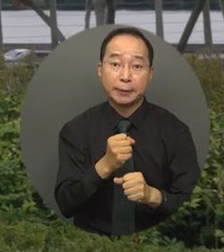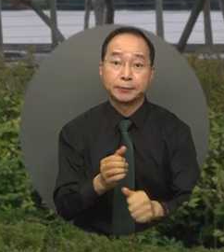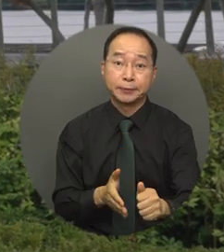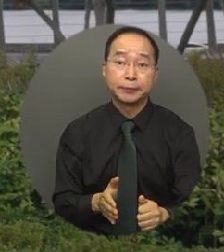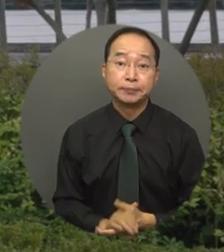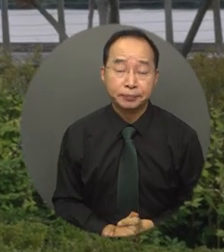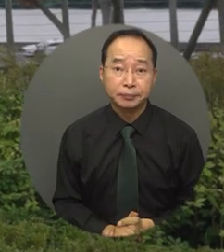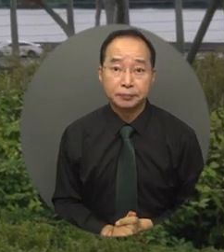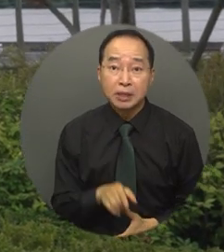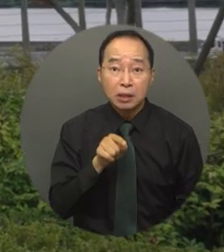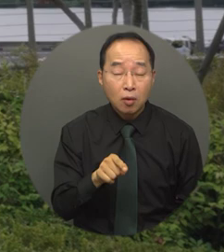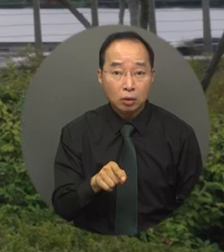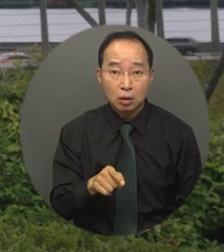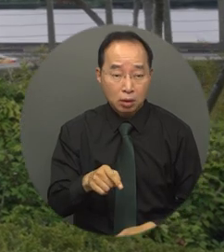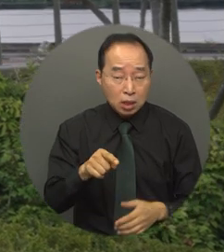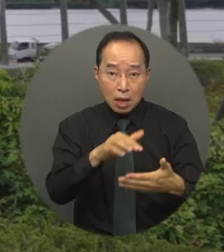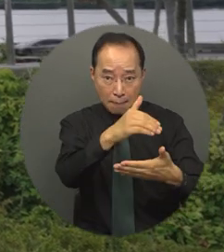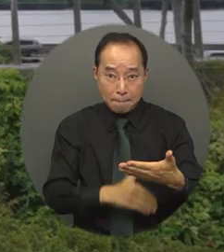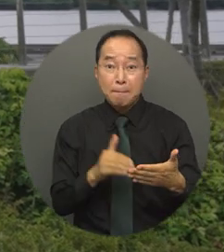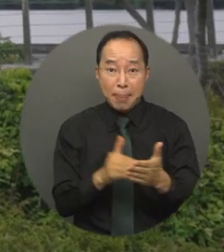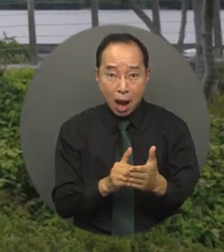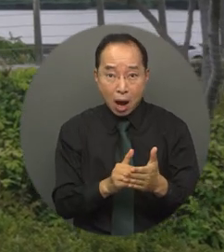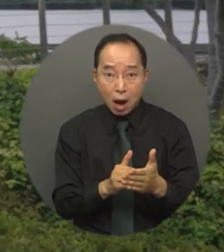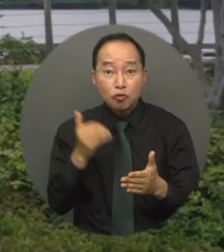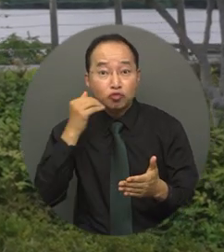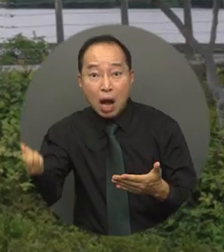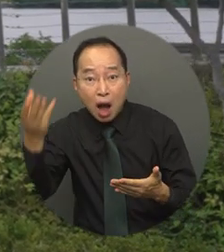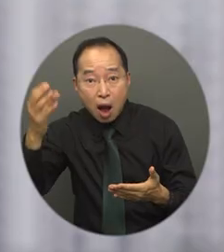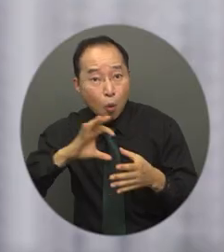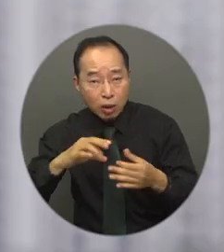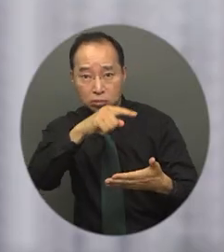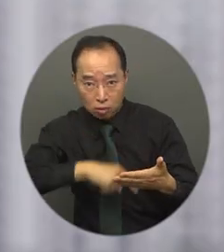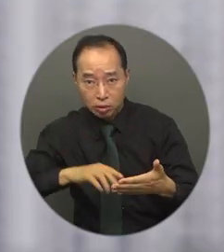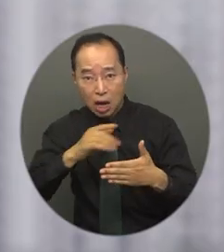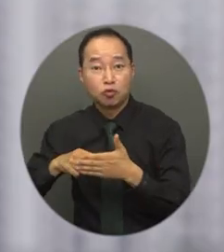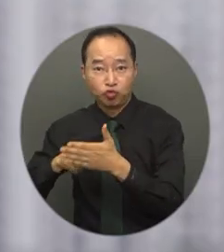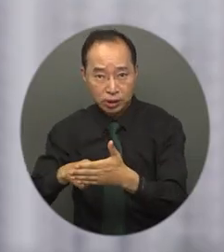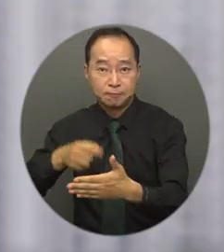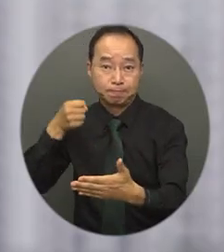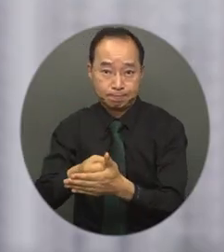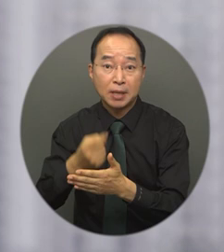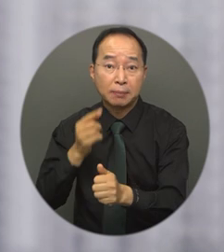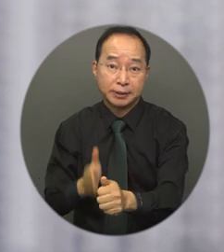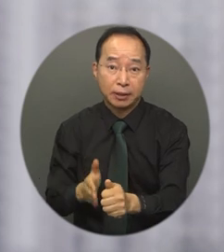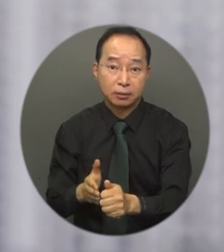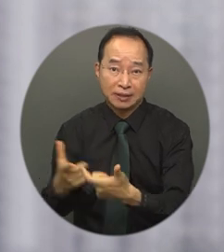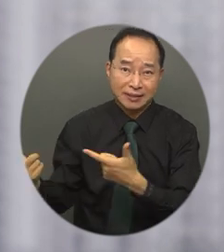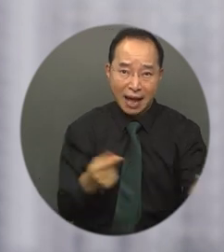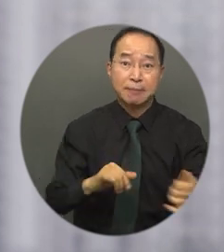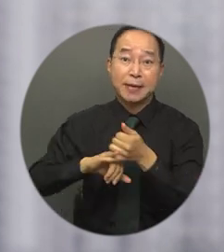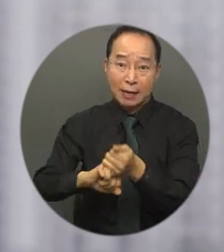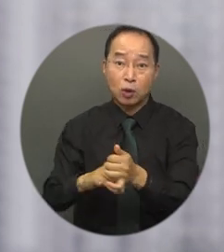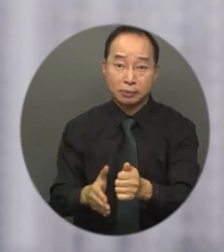공통공약은 선거 결과에 상관없이 공동으로 추진하도록 합시다. 다 함께 약속합시다. 선거에서